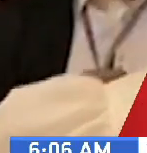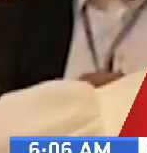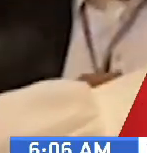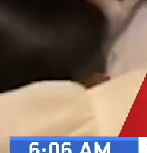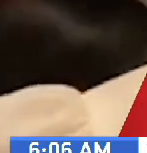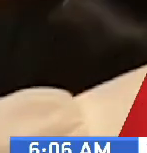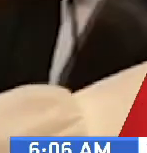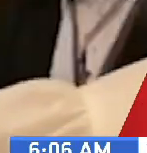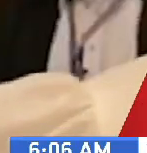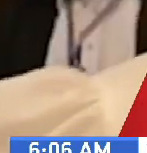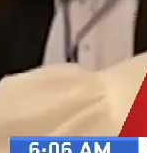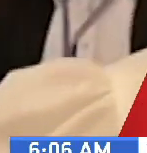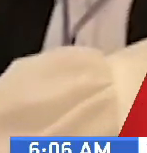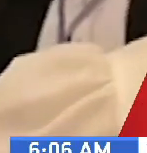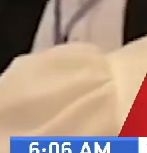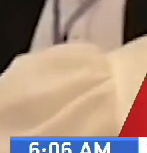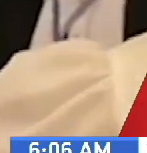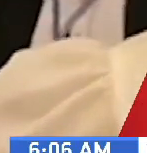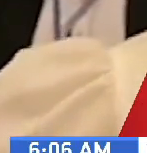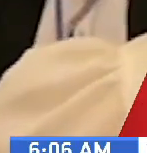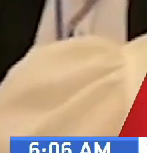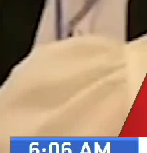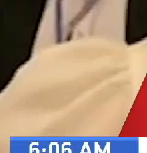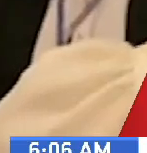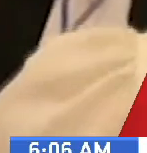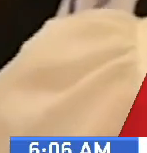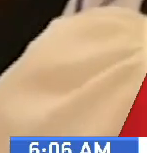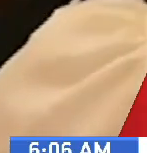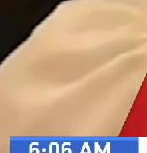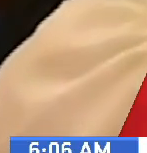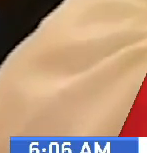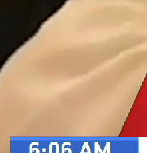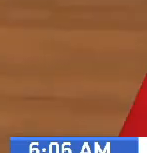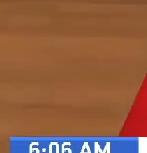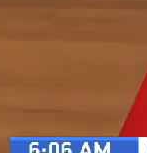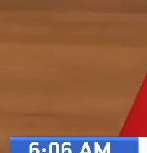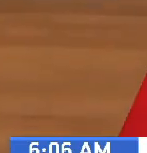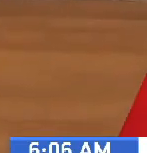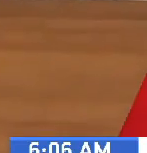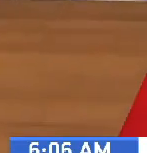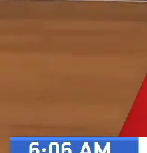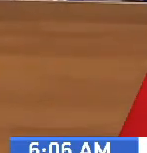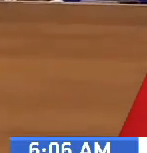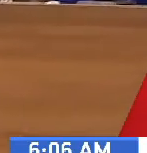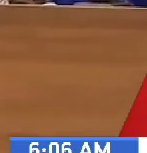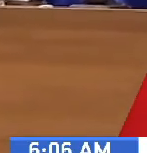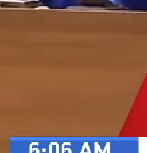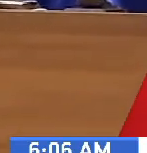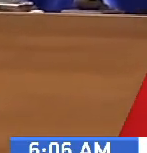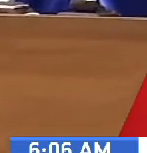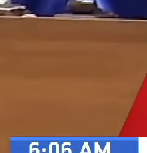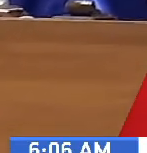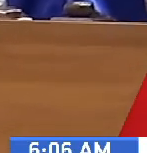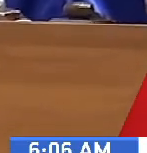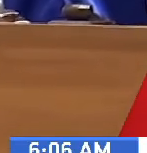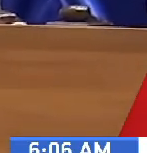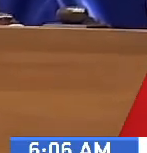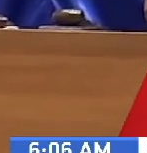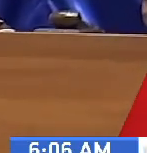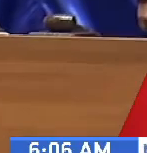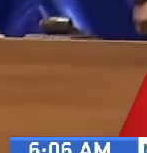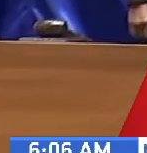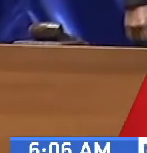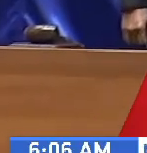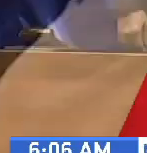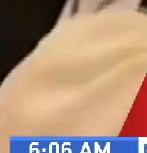Mahal natin ang Pilipinas. May God bless the Philippines. Tagang salamat. Hindi naman siya sumagot ng tanungin kung bakit wala siyang kasamang